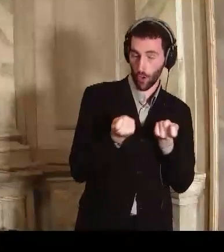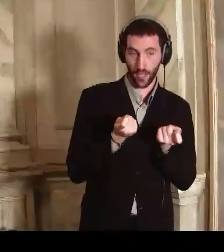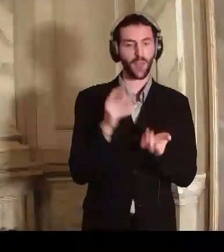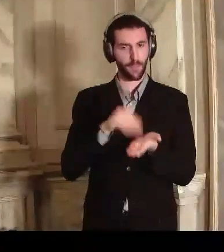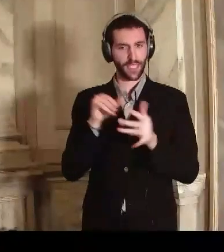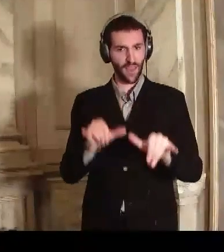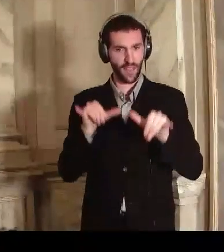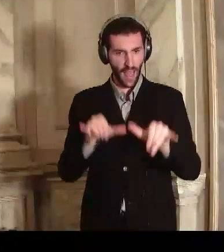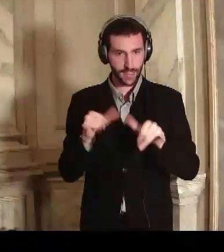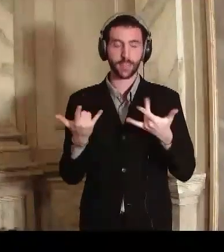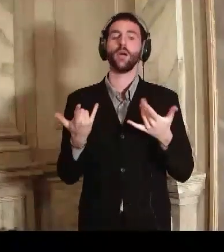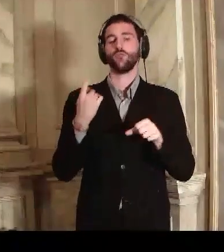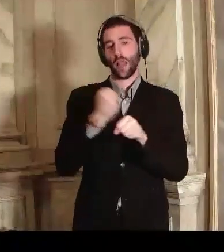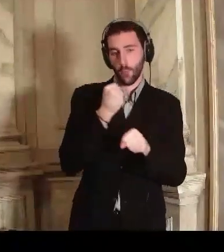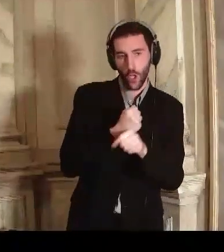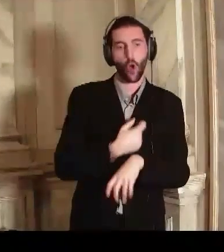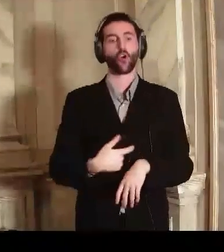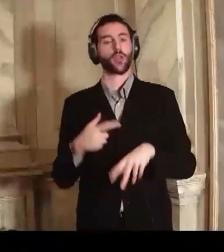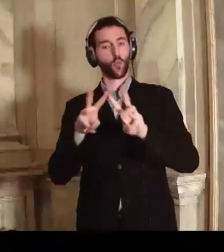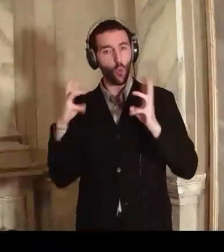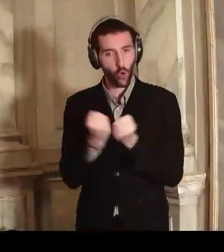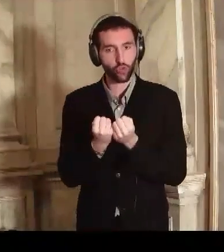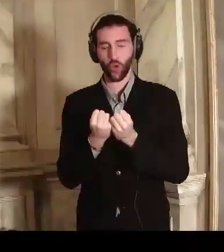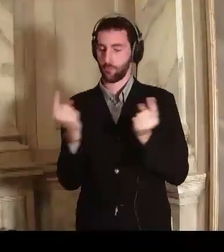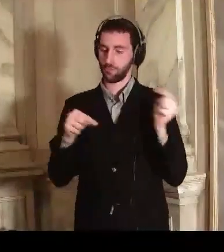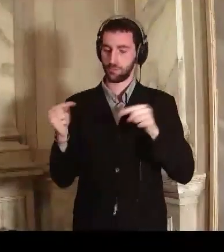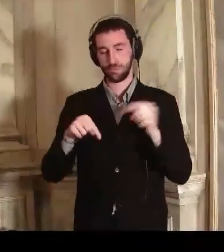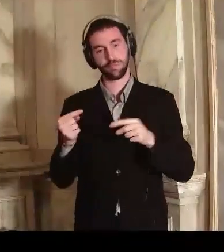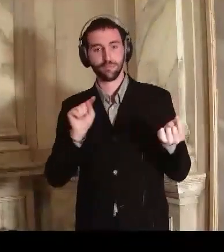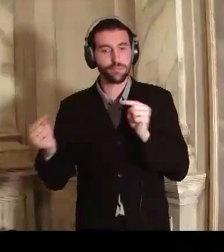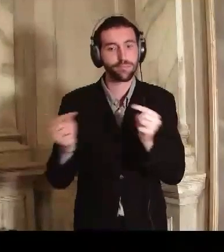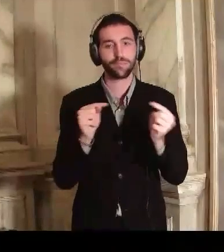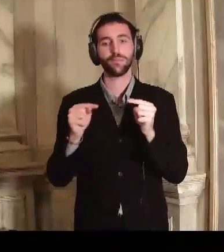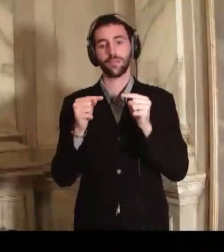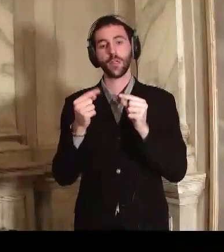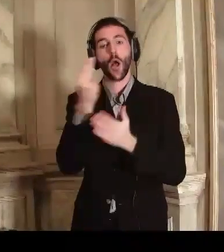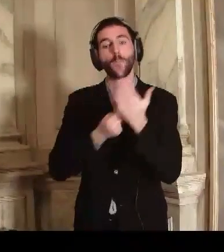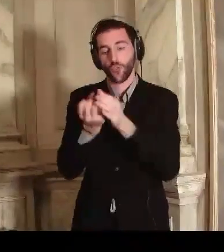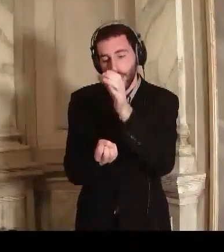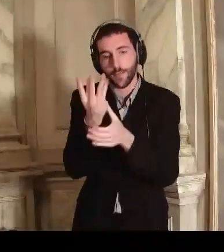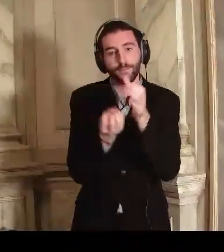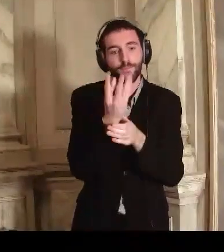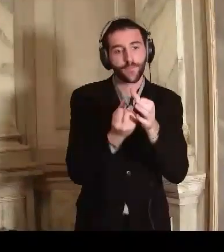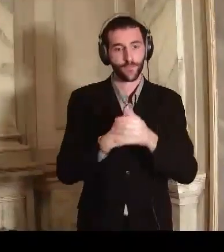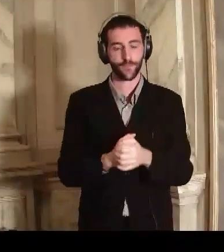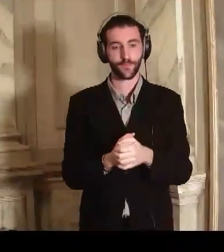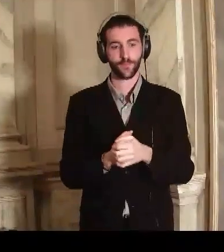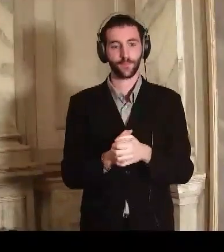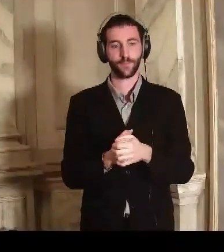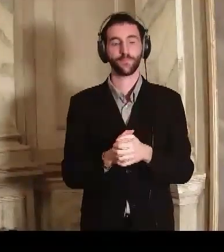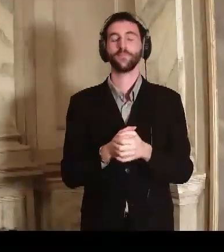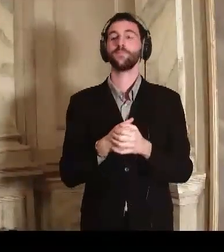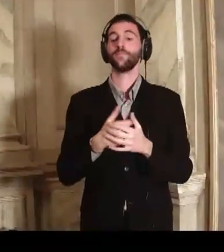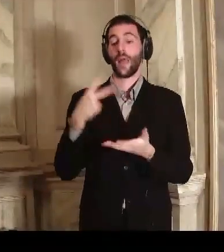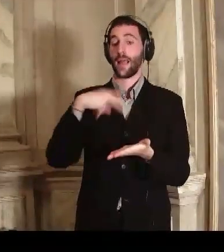2023, frequentando corsi, laboratori, repertorio e soprattutto dando vita a nuovi progetti. In una commissione speciale, il fenomeno cinese della